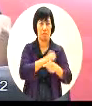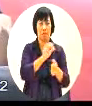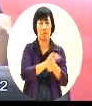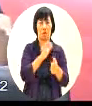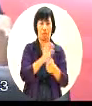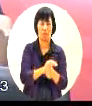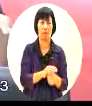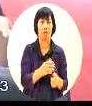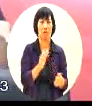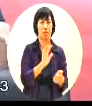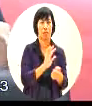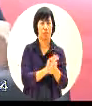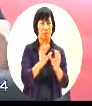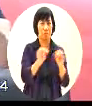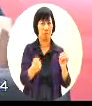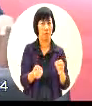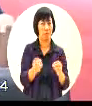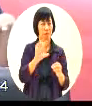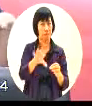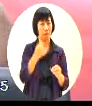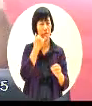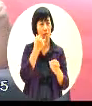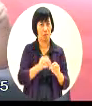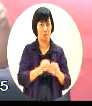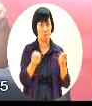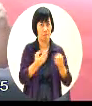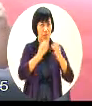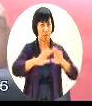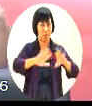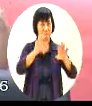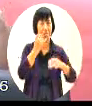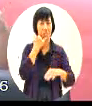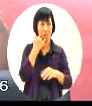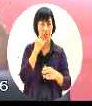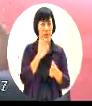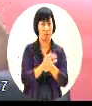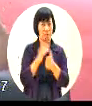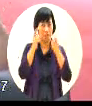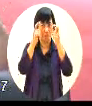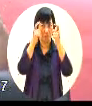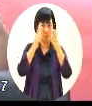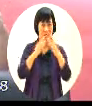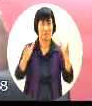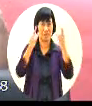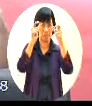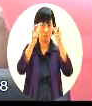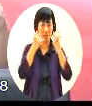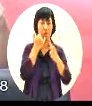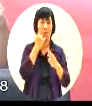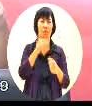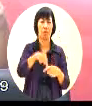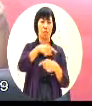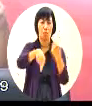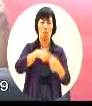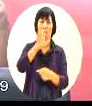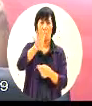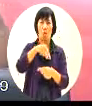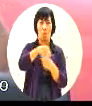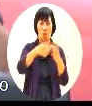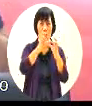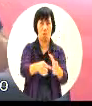咱北高雄的转接中心，啊，尤其咱遐嘛已经有一个转接站啊。我希望